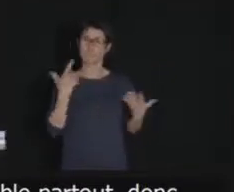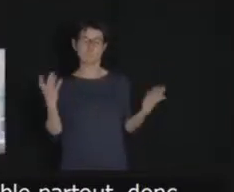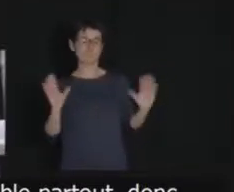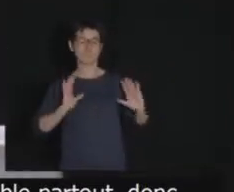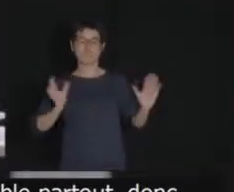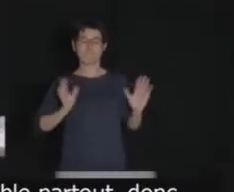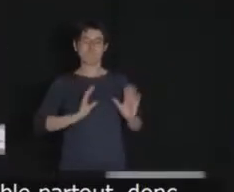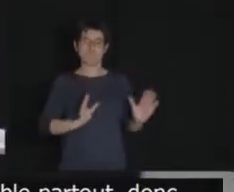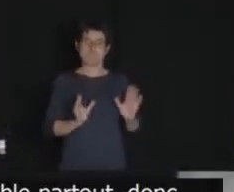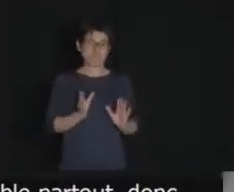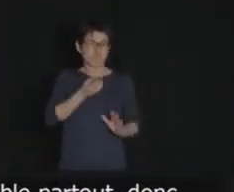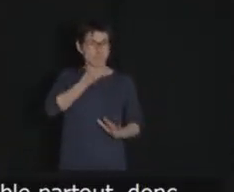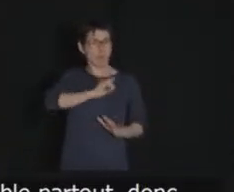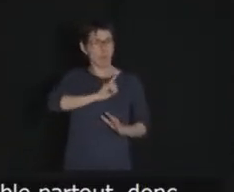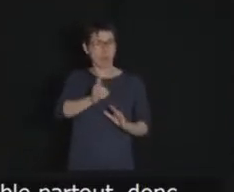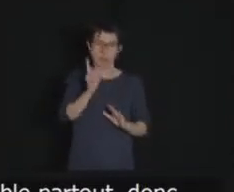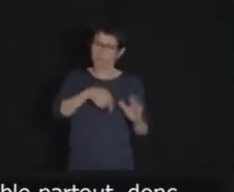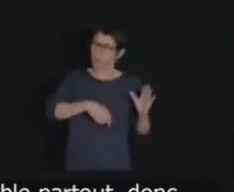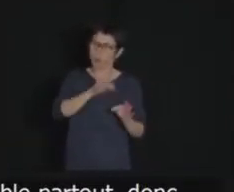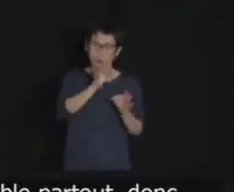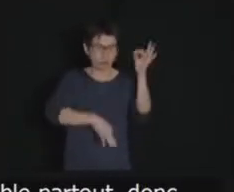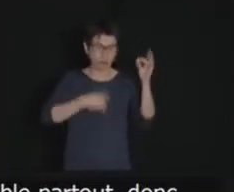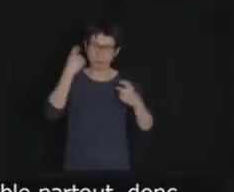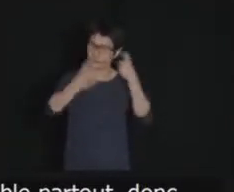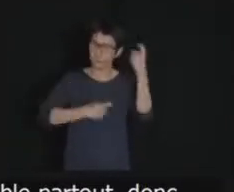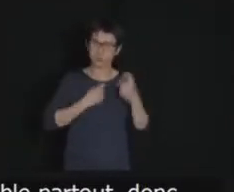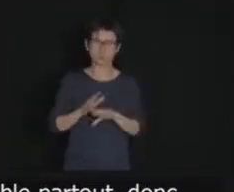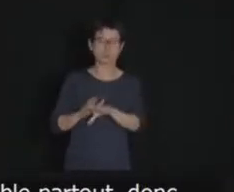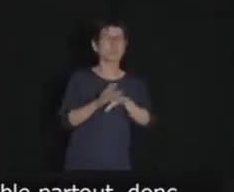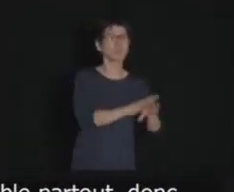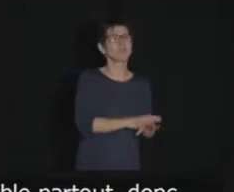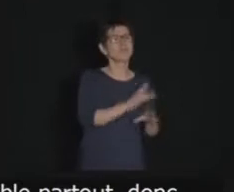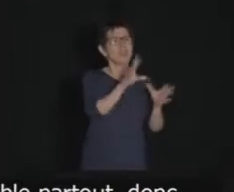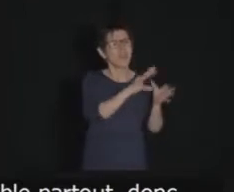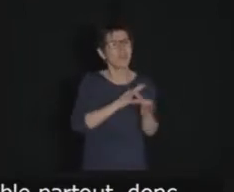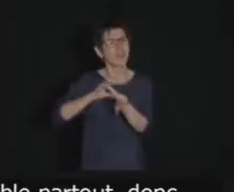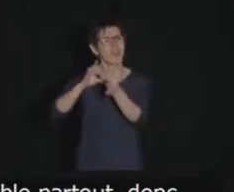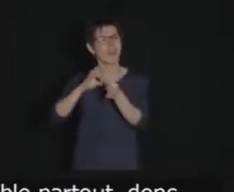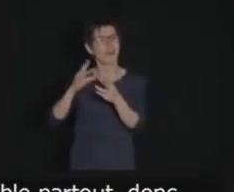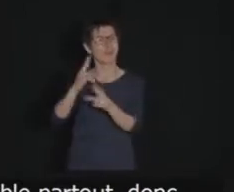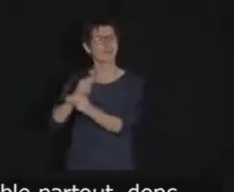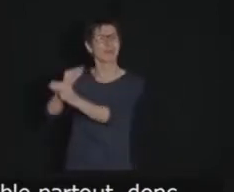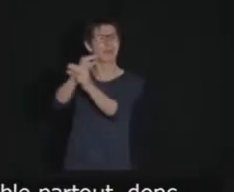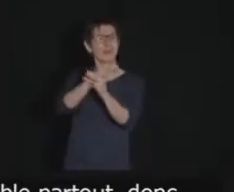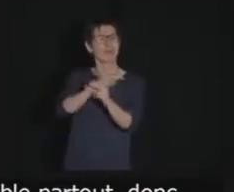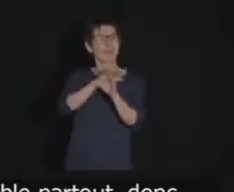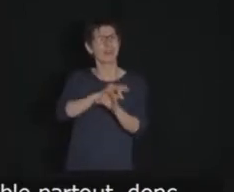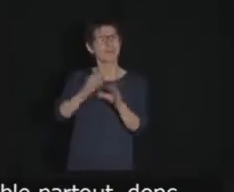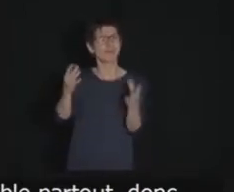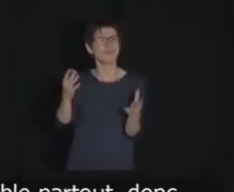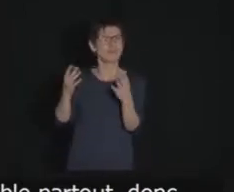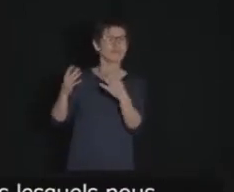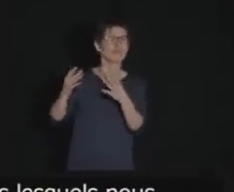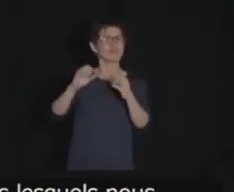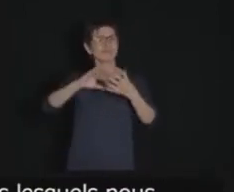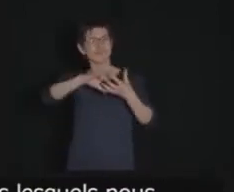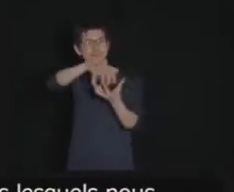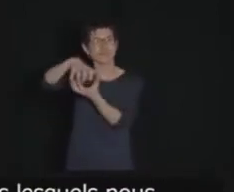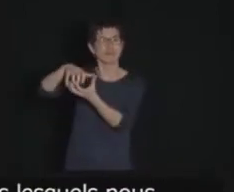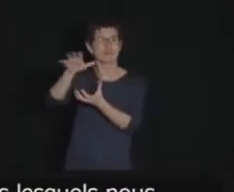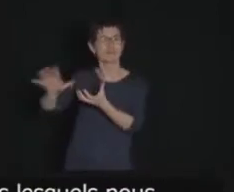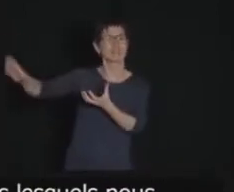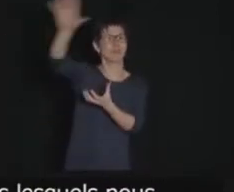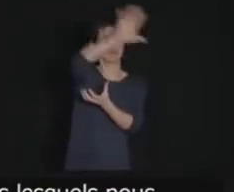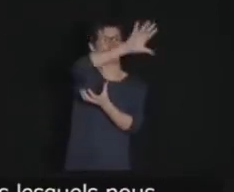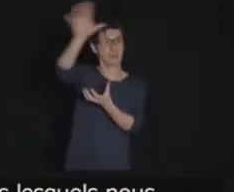Ces satellites m'amènent au domaine de l'espace. Pourquoi? Vous ne le savez même pas. Est-ce que vous le savez que vous êtes le